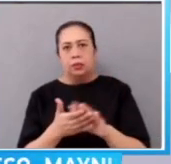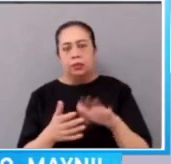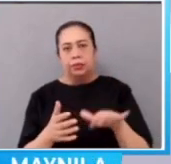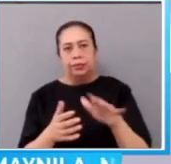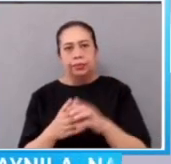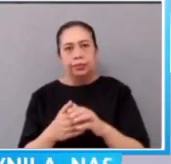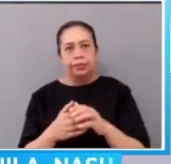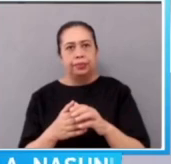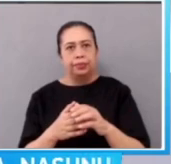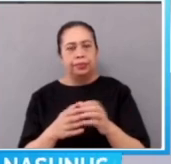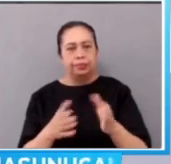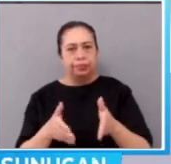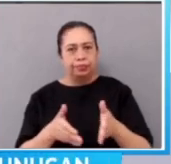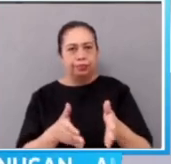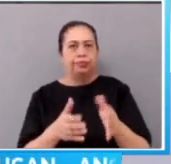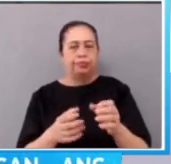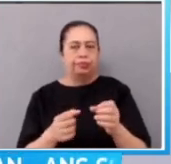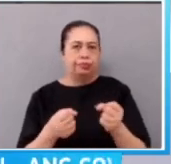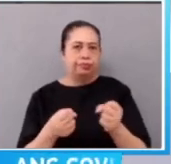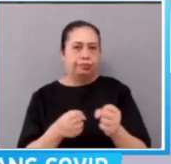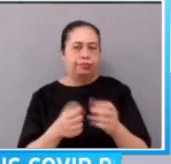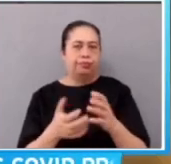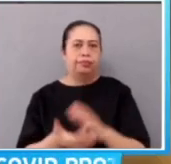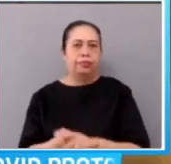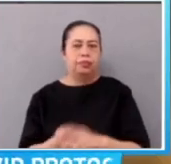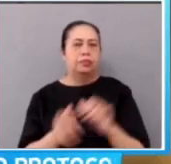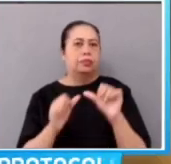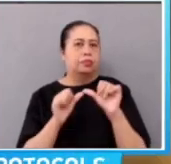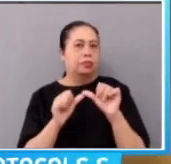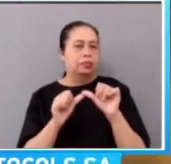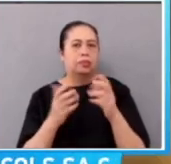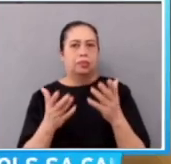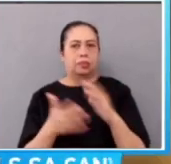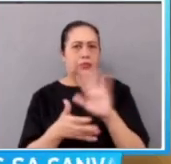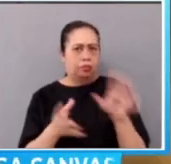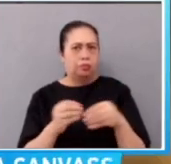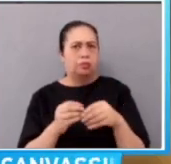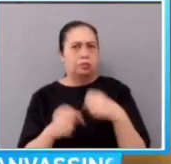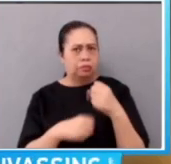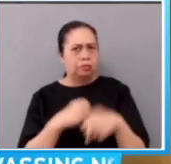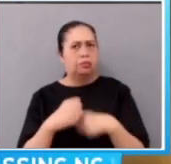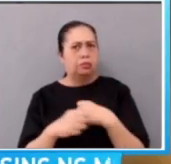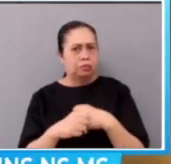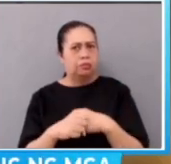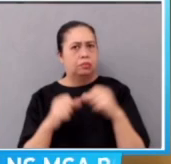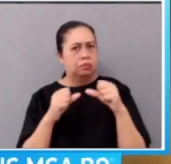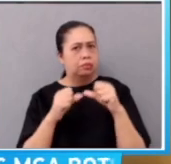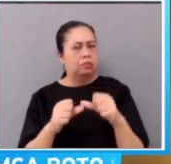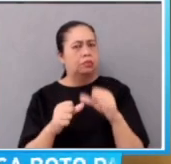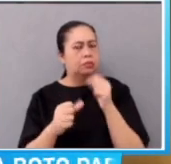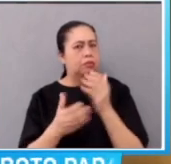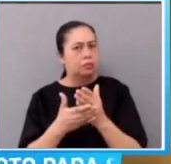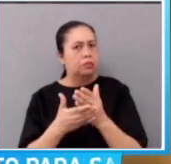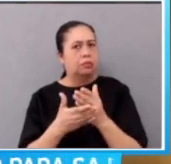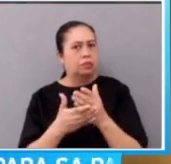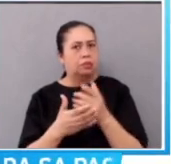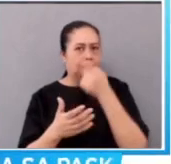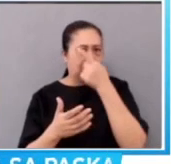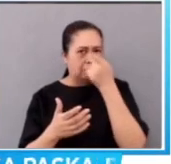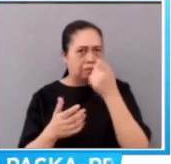na inyong nabanggit? Tuloy-tuloy po yan, all year round, sa Raffy. At